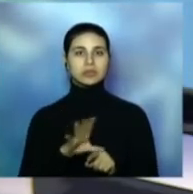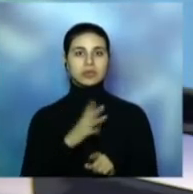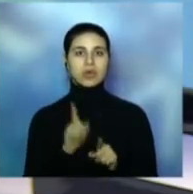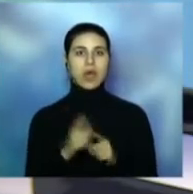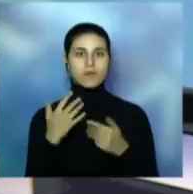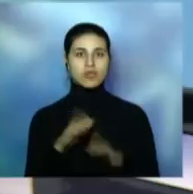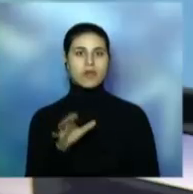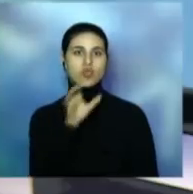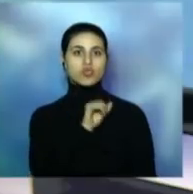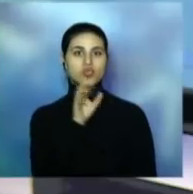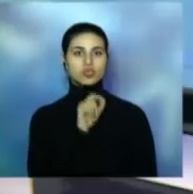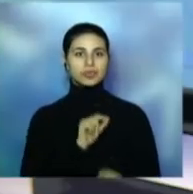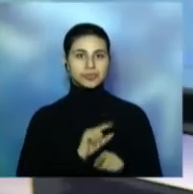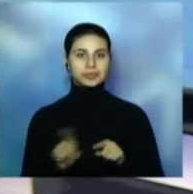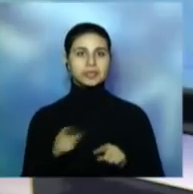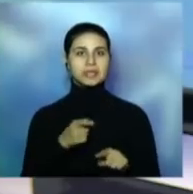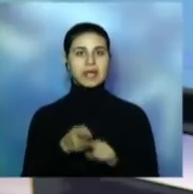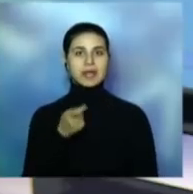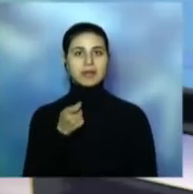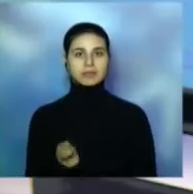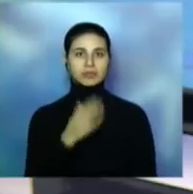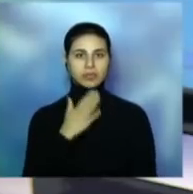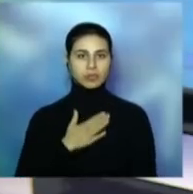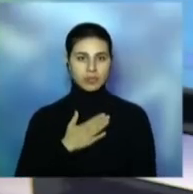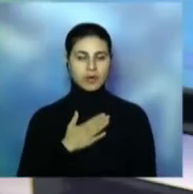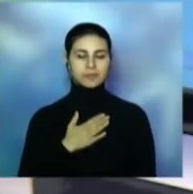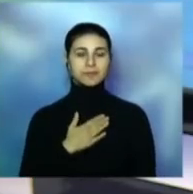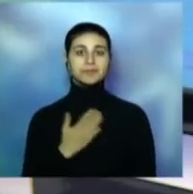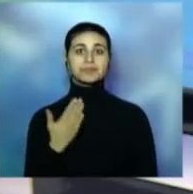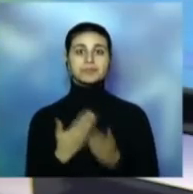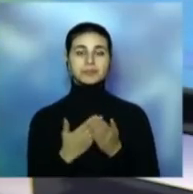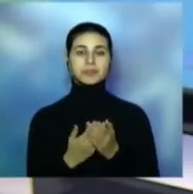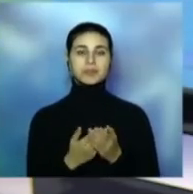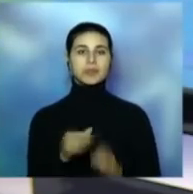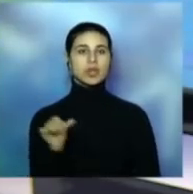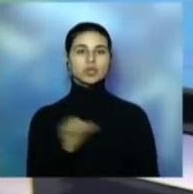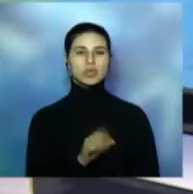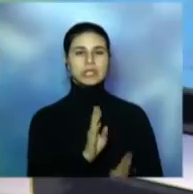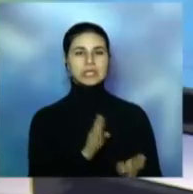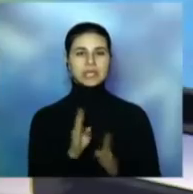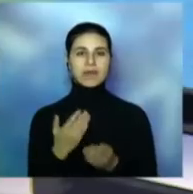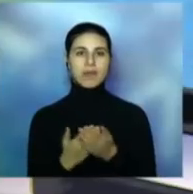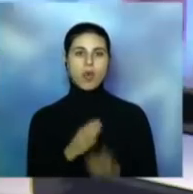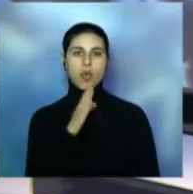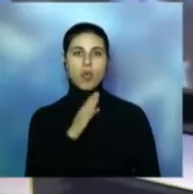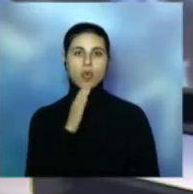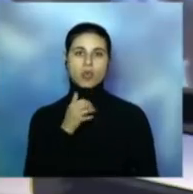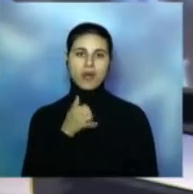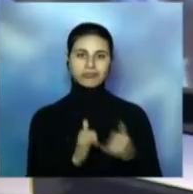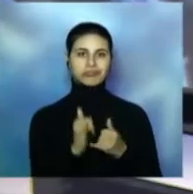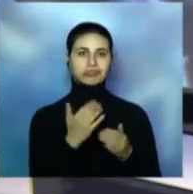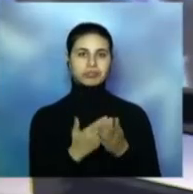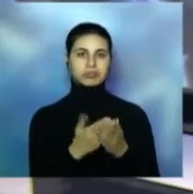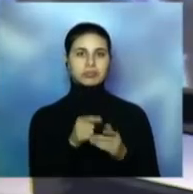ერთგვარად რომანტიზებული. ან თუ კი დაუშვათ აგრესიული ქცევით იგივე გოგონამ, რომ აი ვიღაცას მუჯლუგუნი უთავაზა და